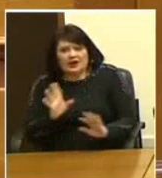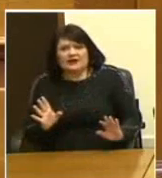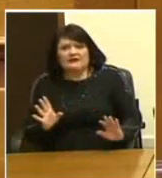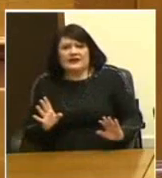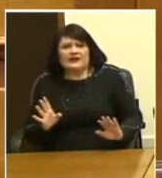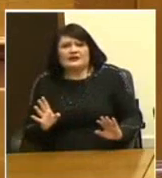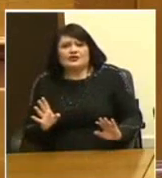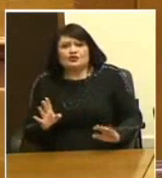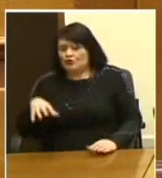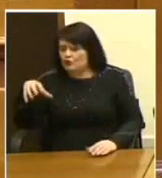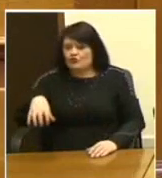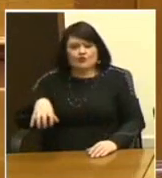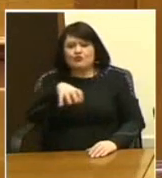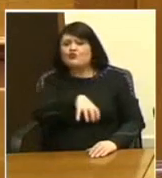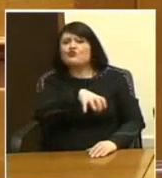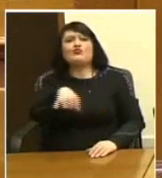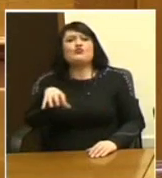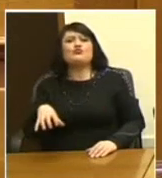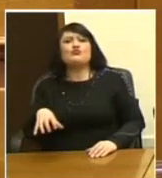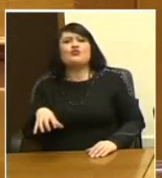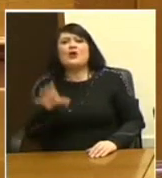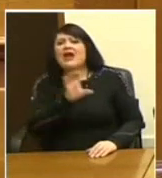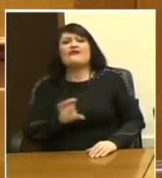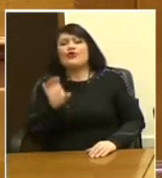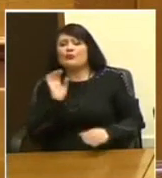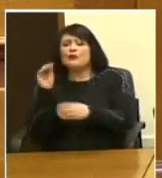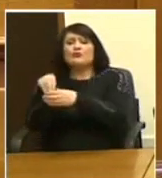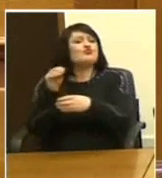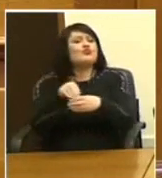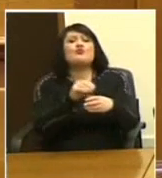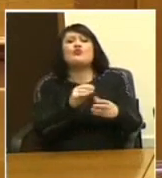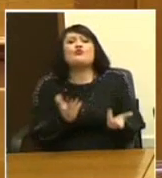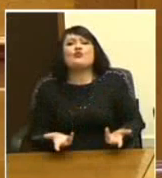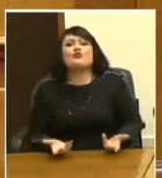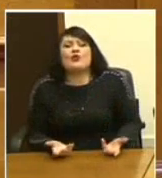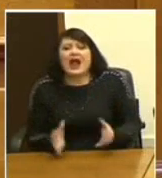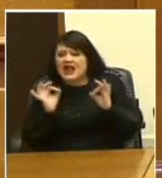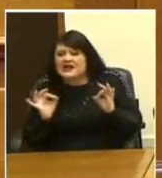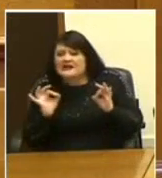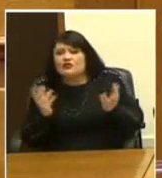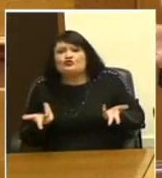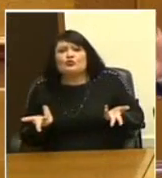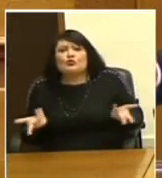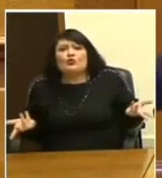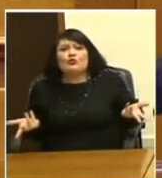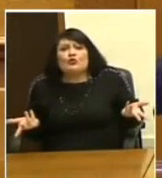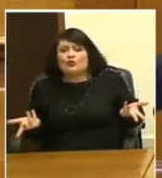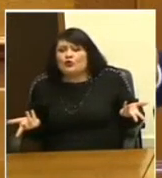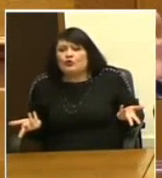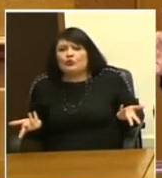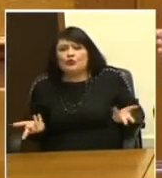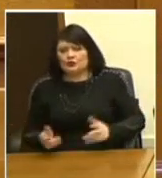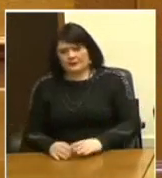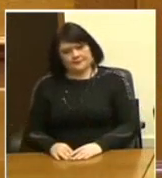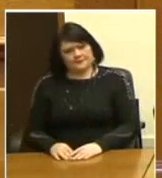Σε ποιο χώρο ανήκετε στο ευρωπαϊκό στερέωμα, σε ποιο ακριβώς χώρο ανήκετε.